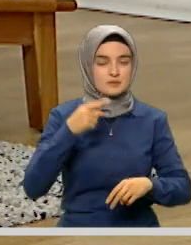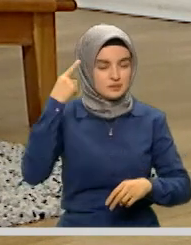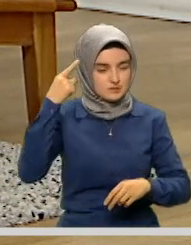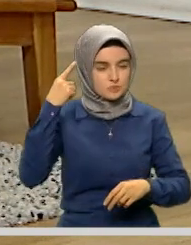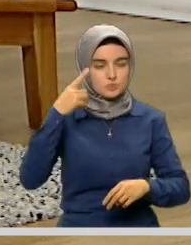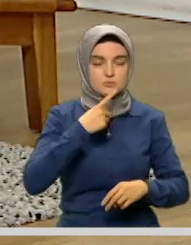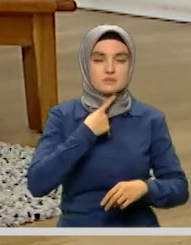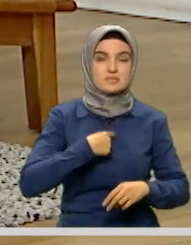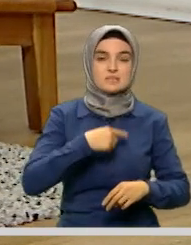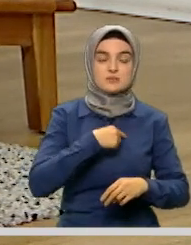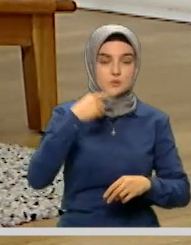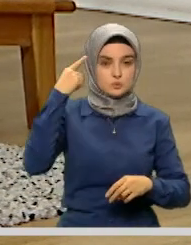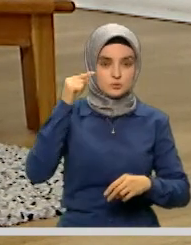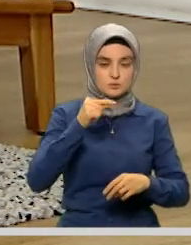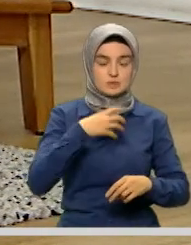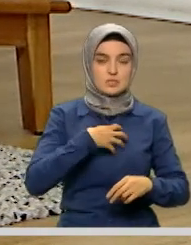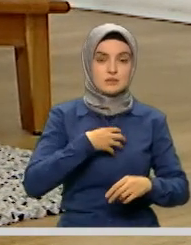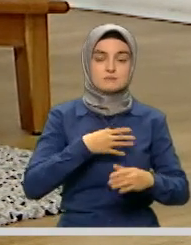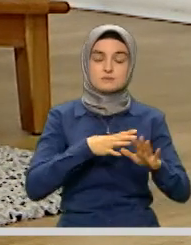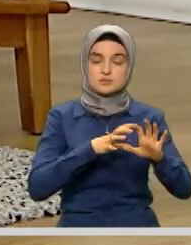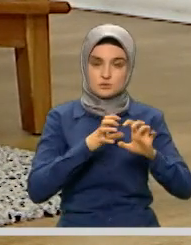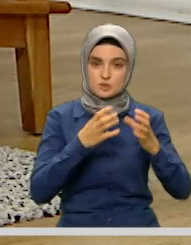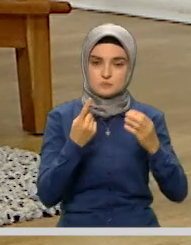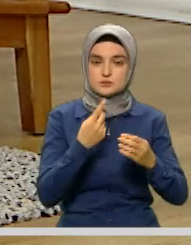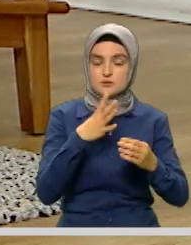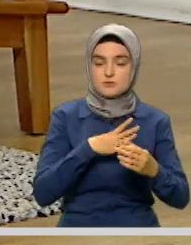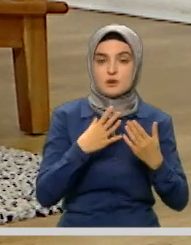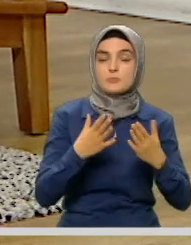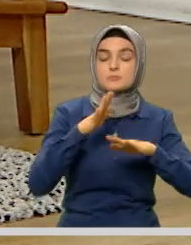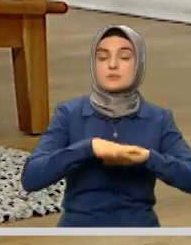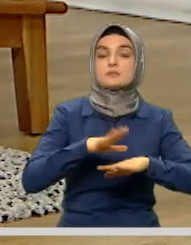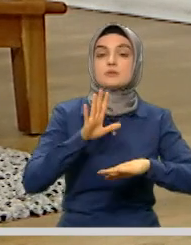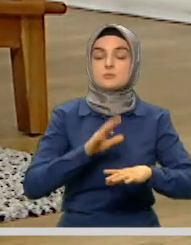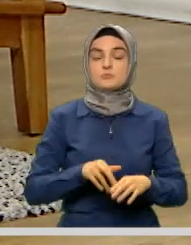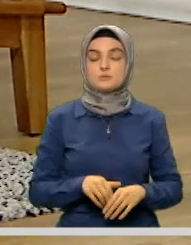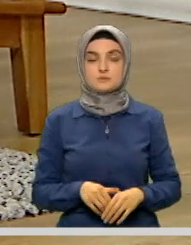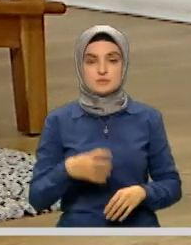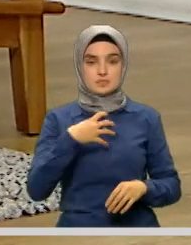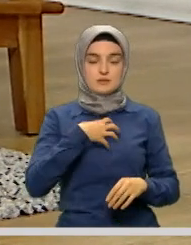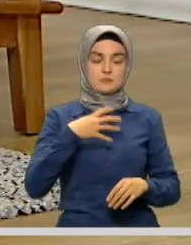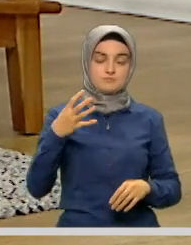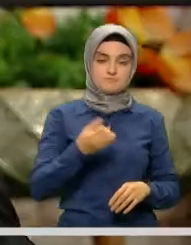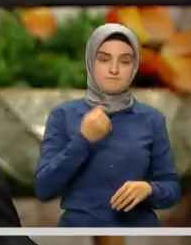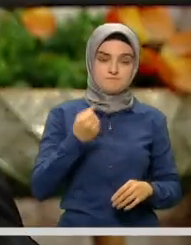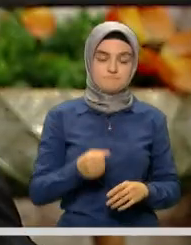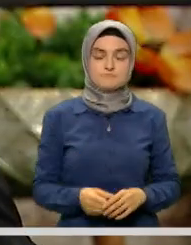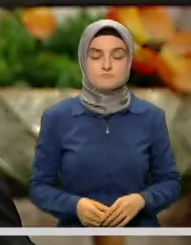baktığımızda kendisini böyle savunabileceği bir şey var tabii. Gibi hani. Ama yapmıyorlar. Yapmıyor. Kendilerine alıyorlar. Tabii yapmıyor.